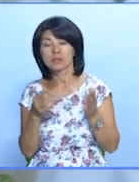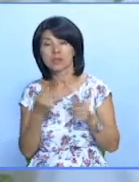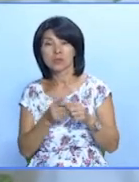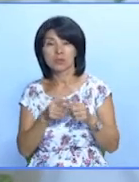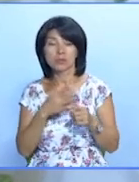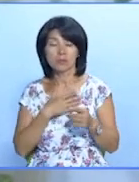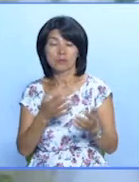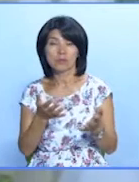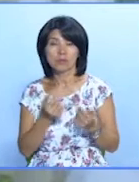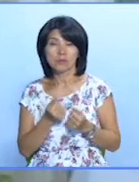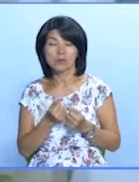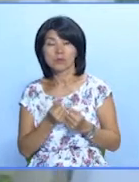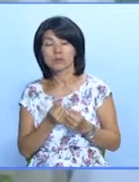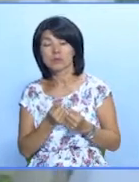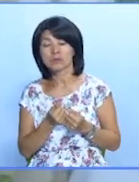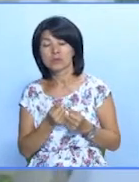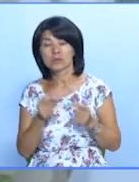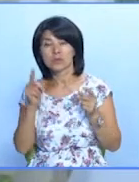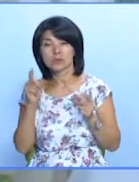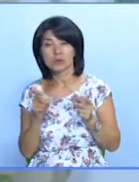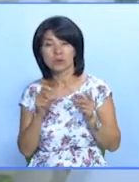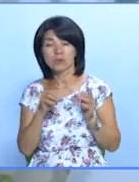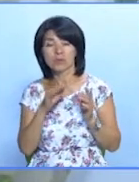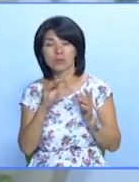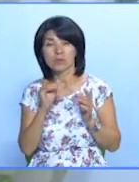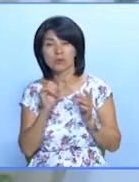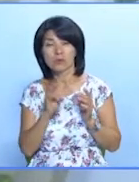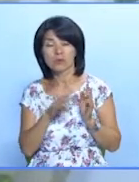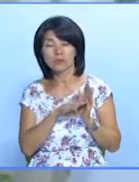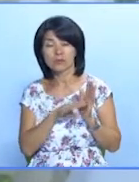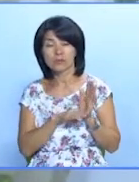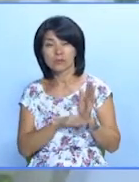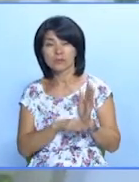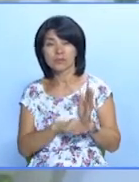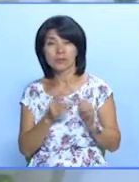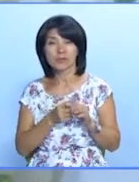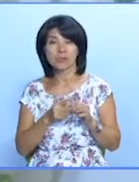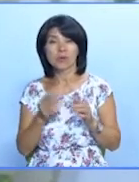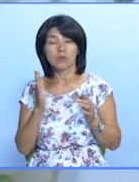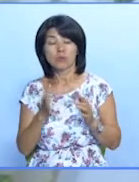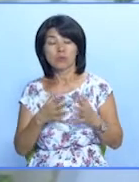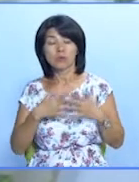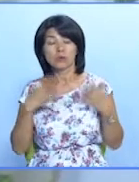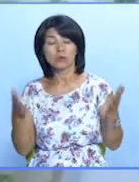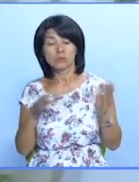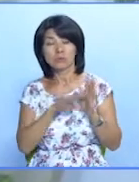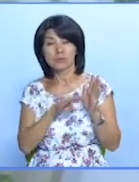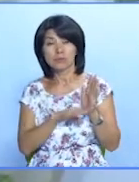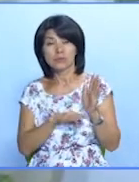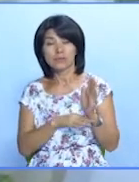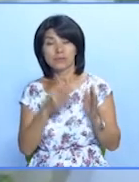получили из ТАП-фонда, вот, с ценами. Соответственно, это будет давать большую прозрачность, и покупатели